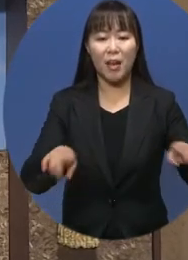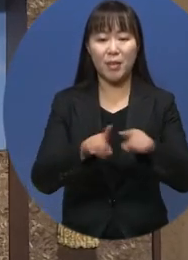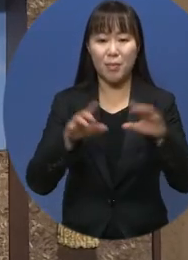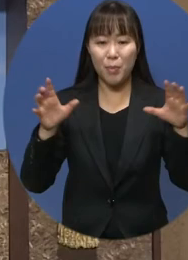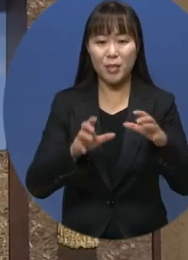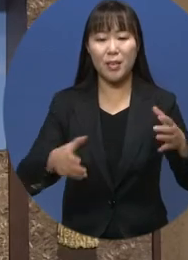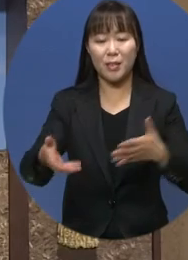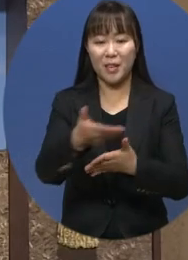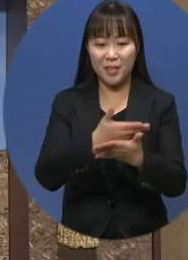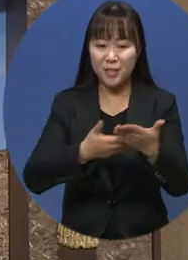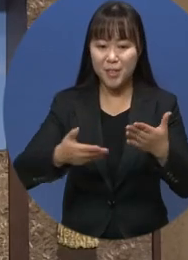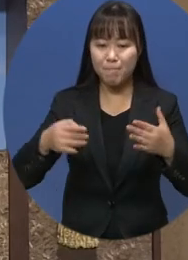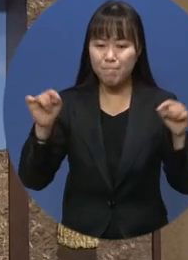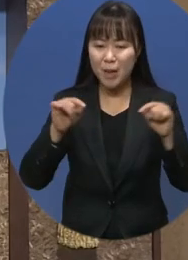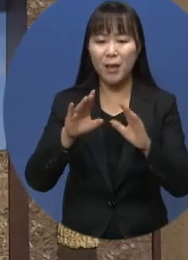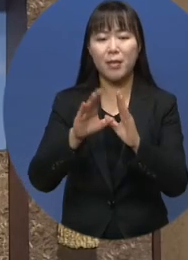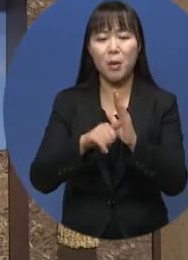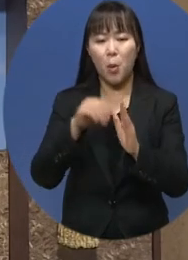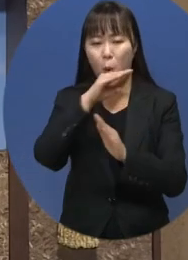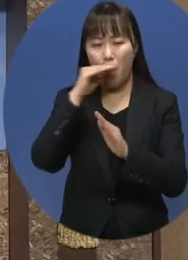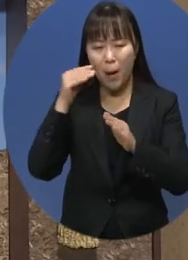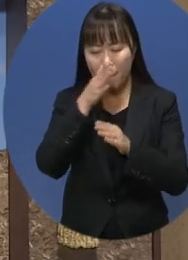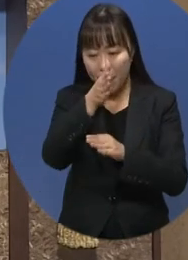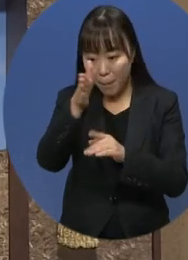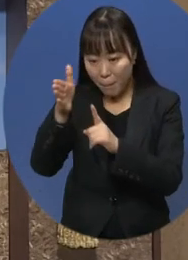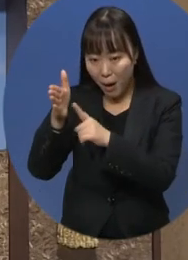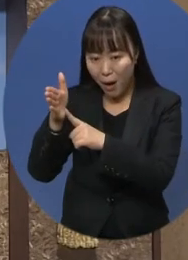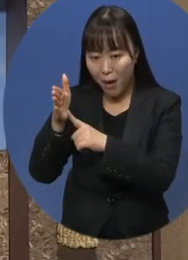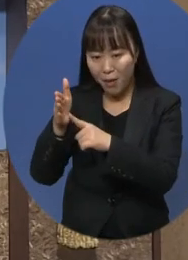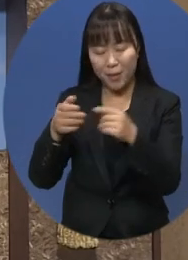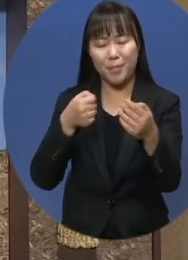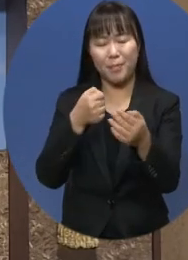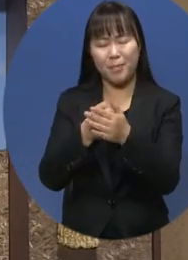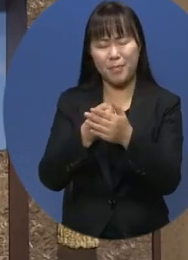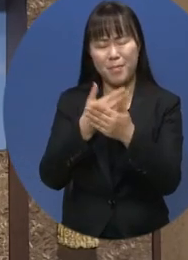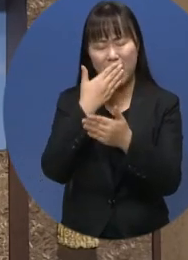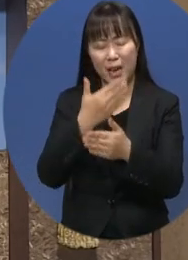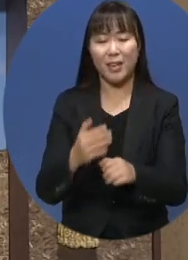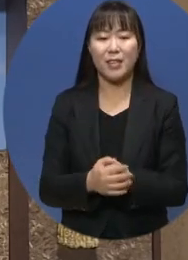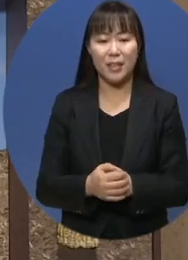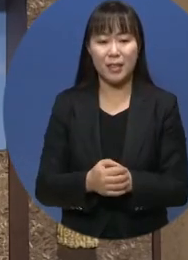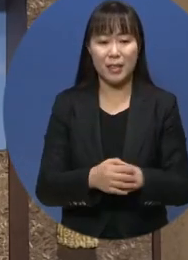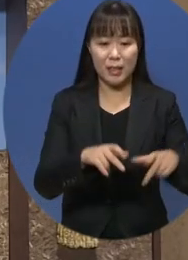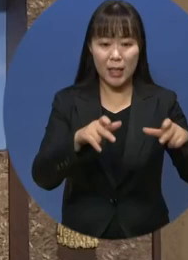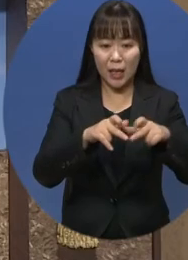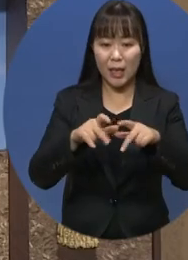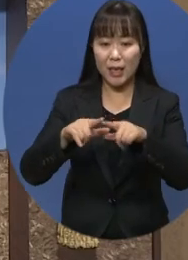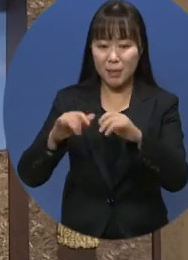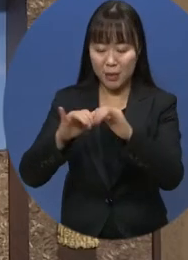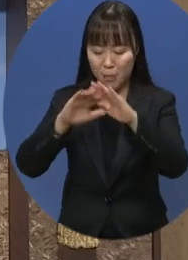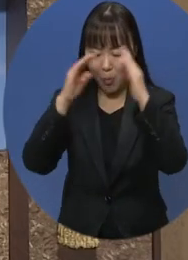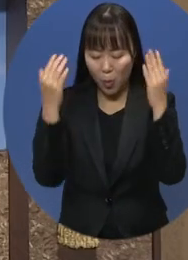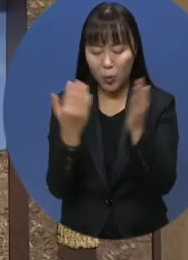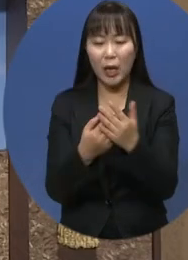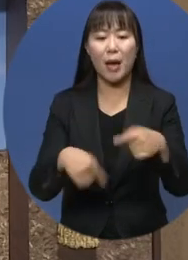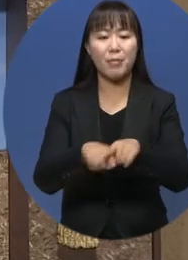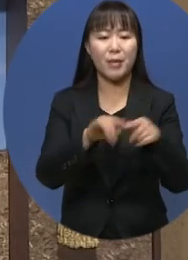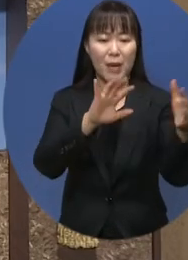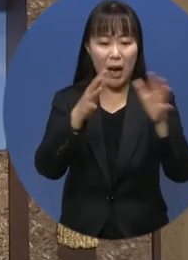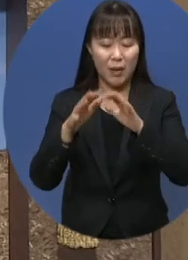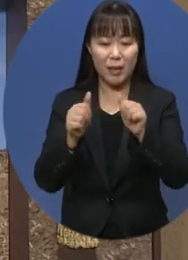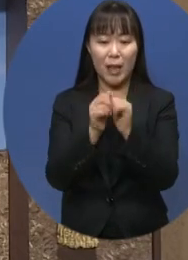의논하고 이야기할 때 바람직한 방향이 나온다고 저는 있습니다 장애인과 비장애인이 함께 토론하고 또